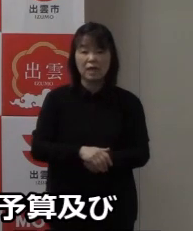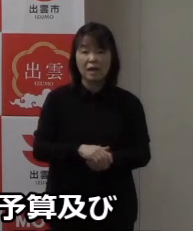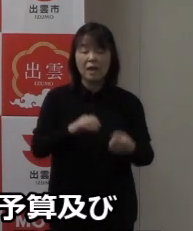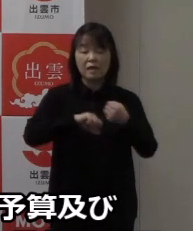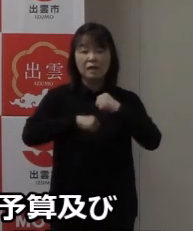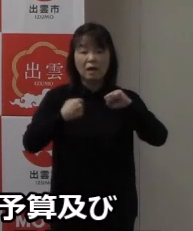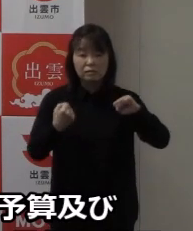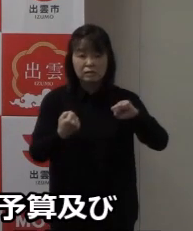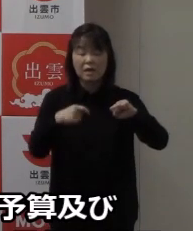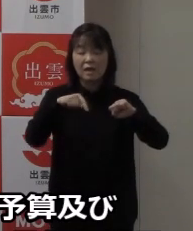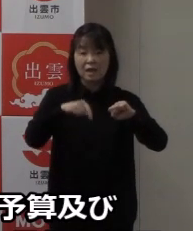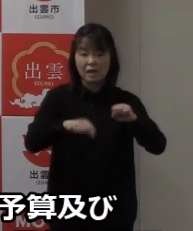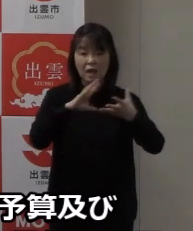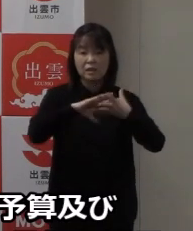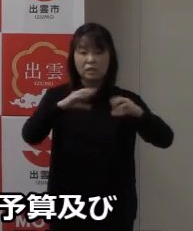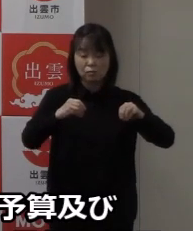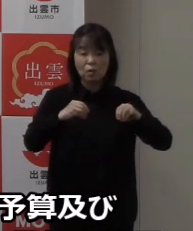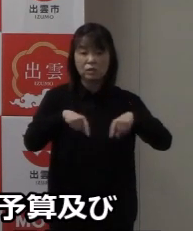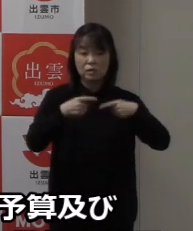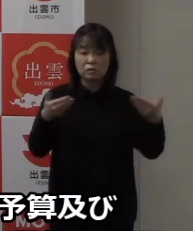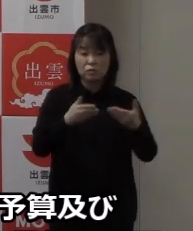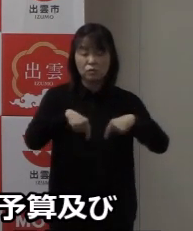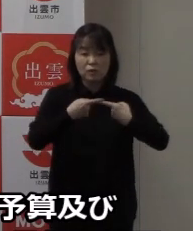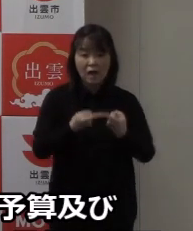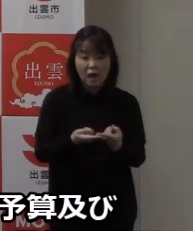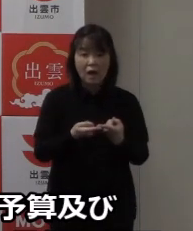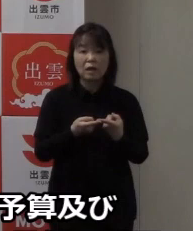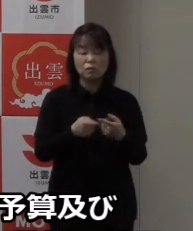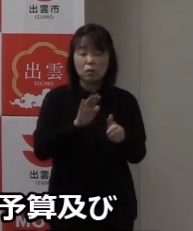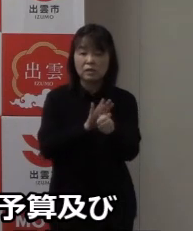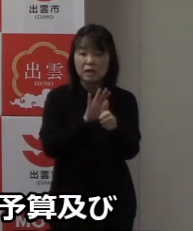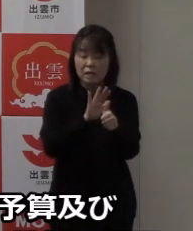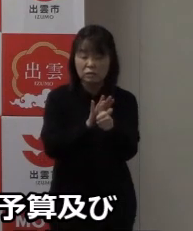の地元就職支援事業、また